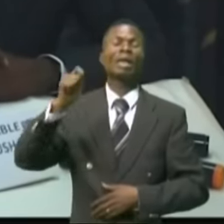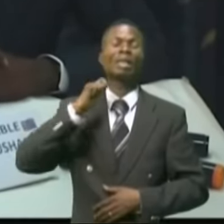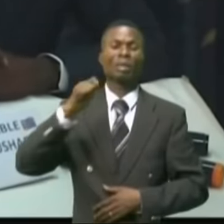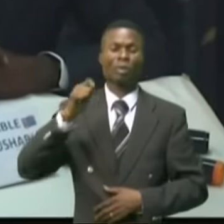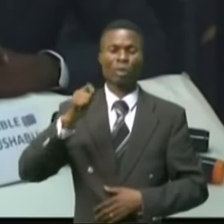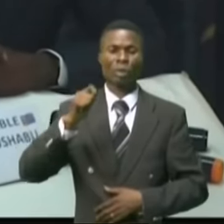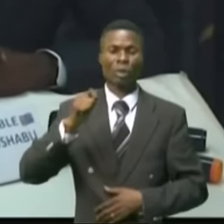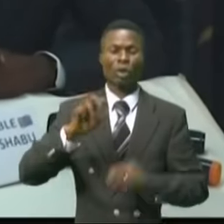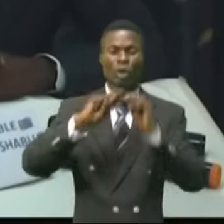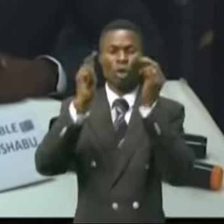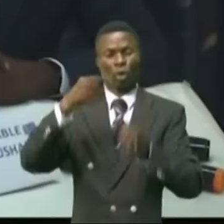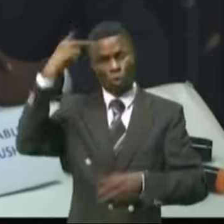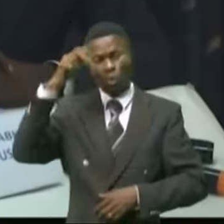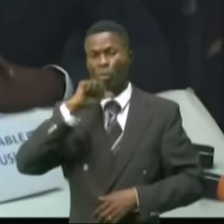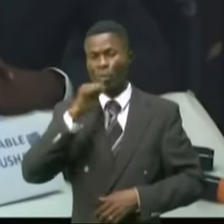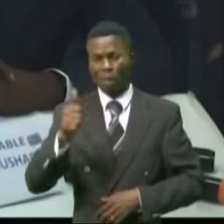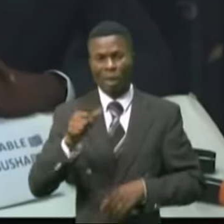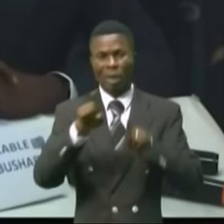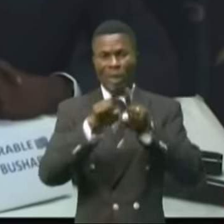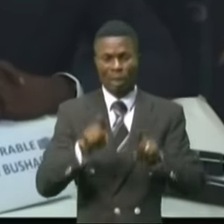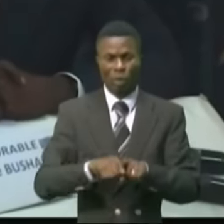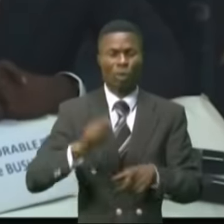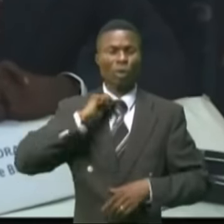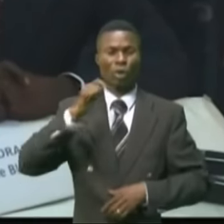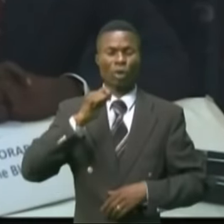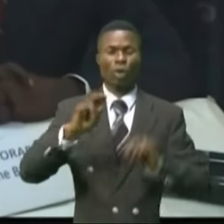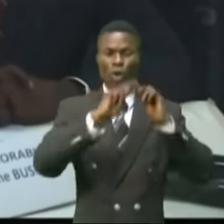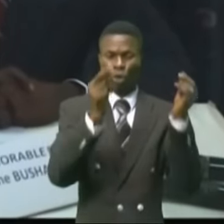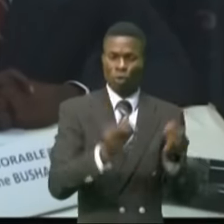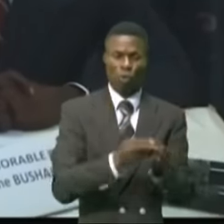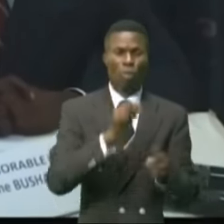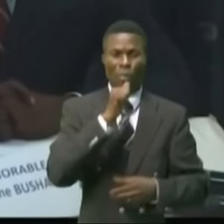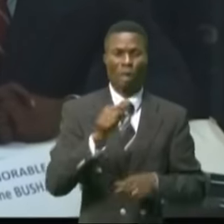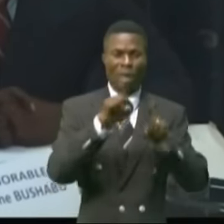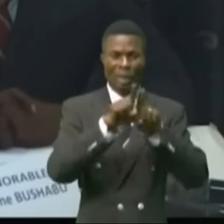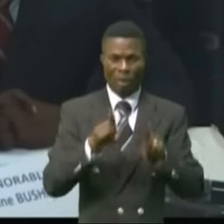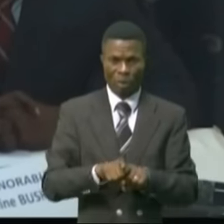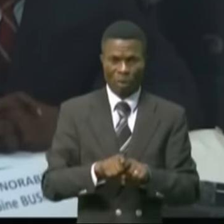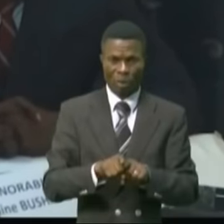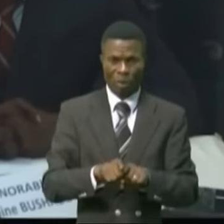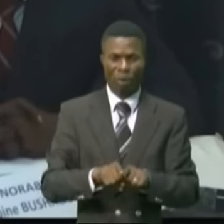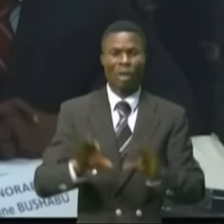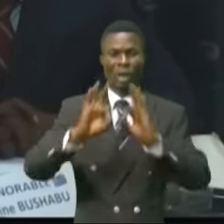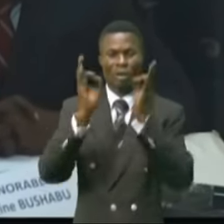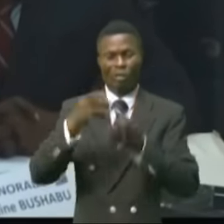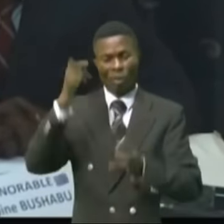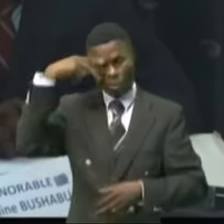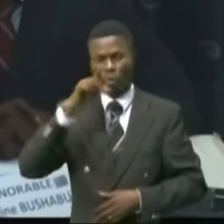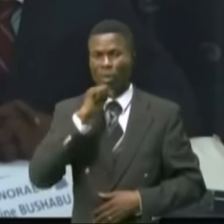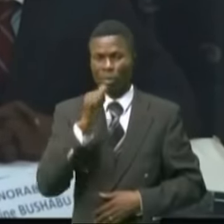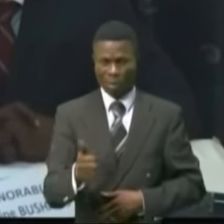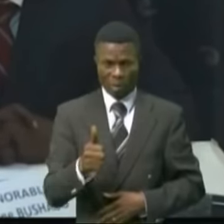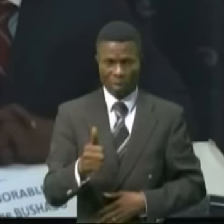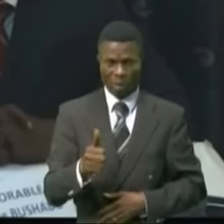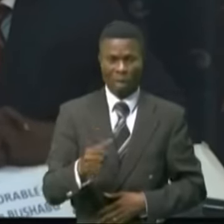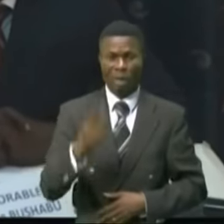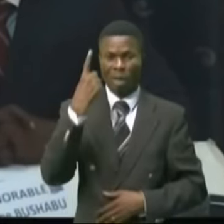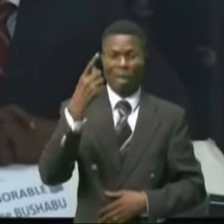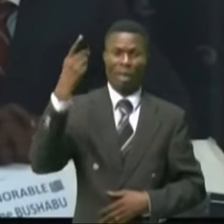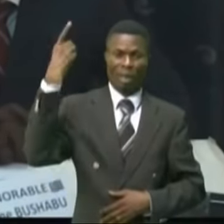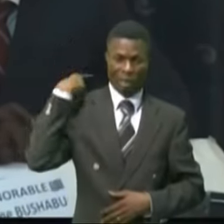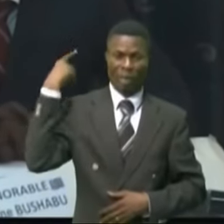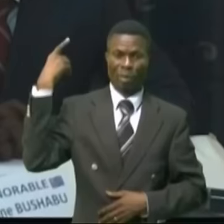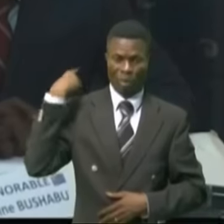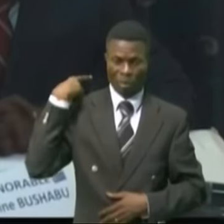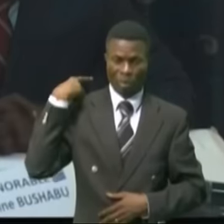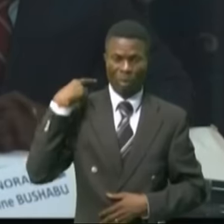de son parti politique, ni de son regroupement, encore moins de sa famille politique. Donc un député